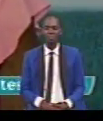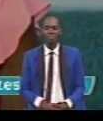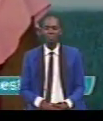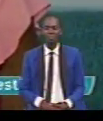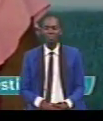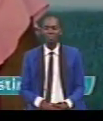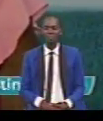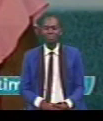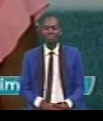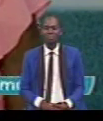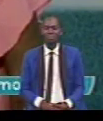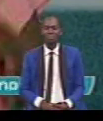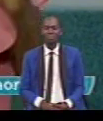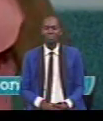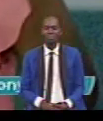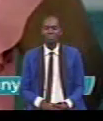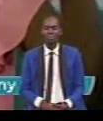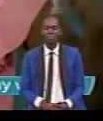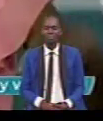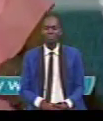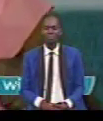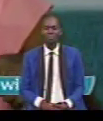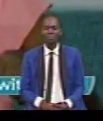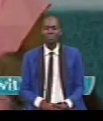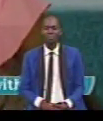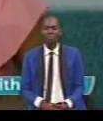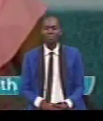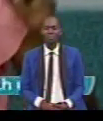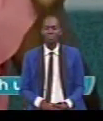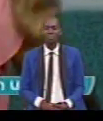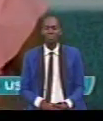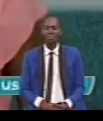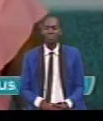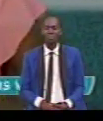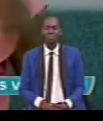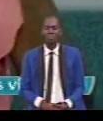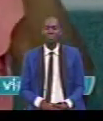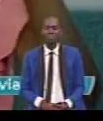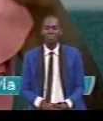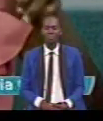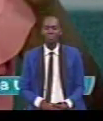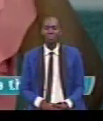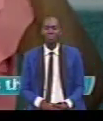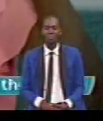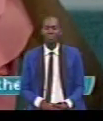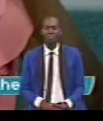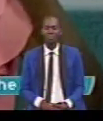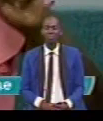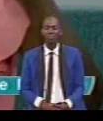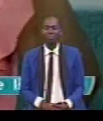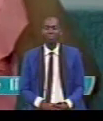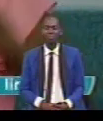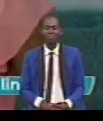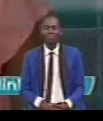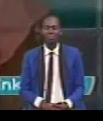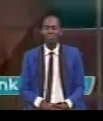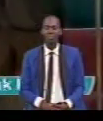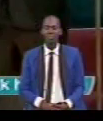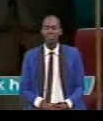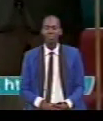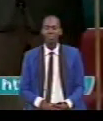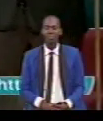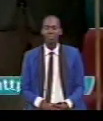in a shire and down. Solomon Bay, the second time, where I chase every Namlefan Tamlefire to